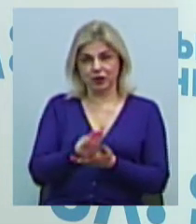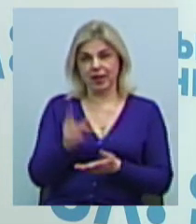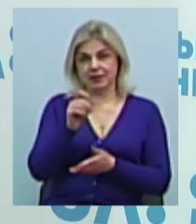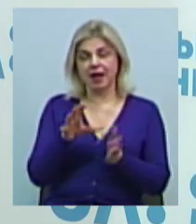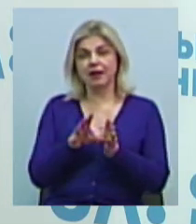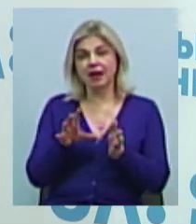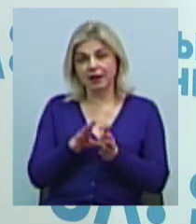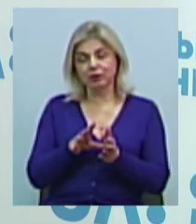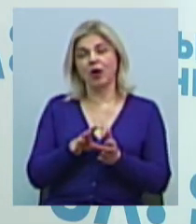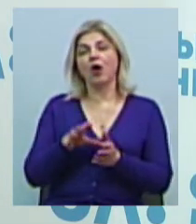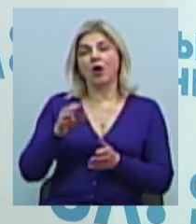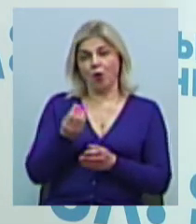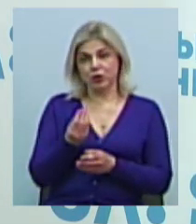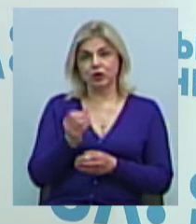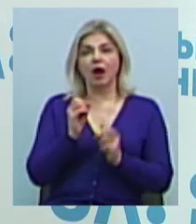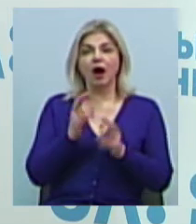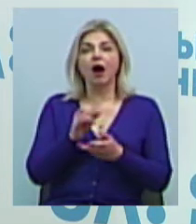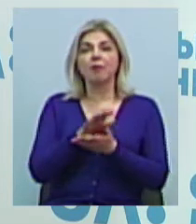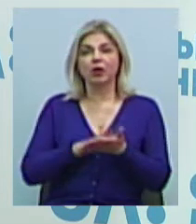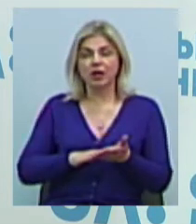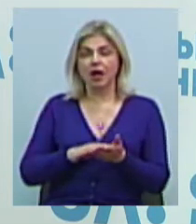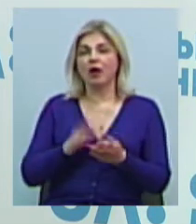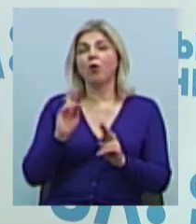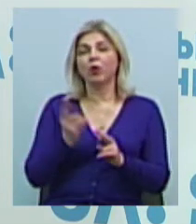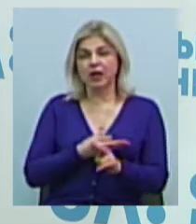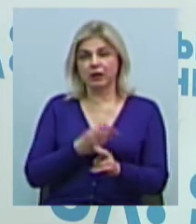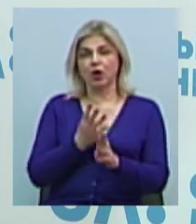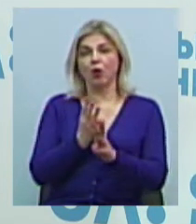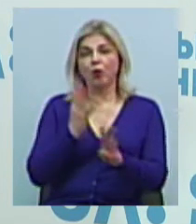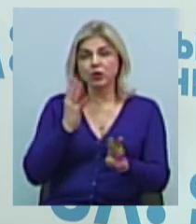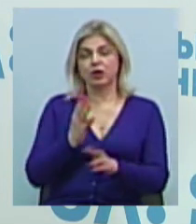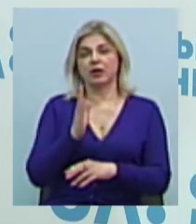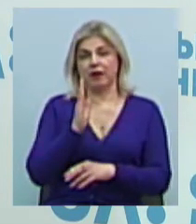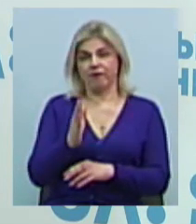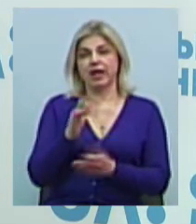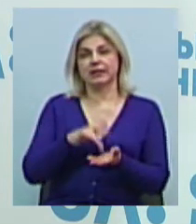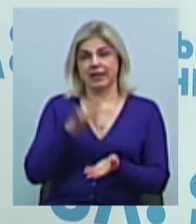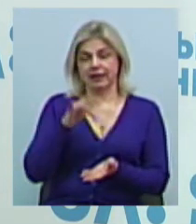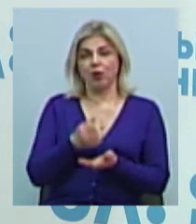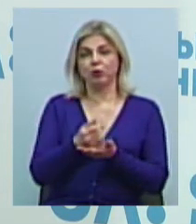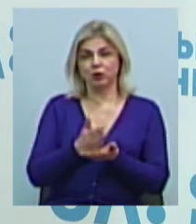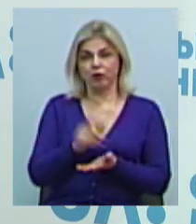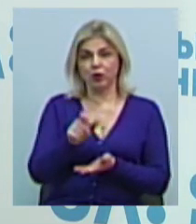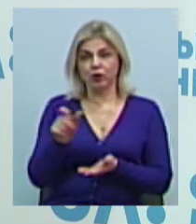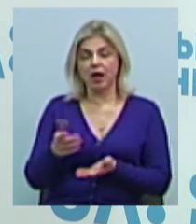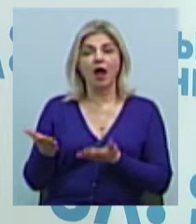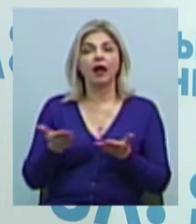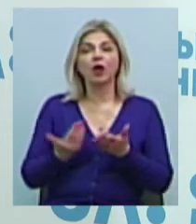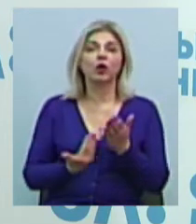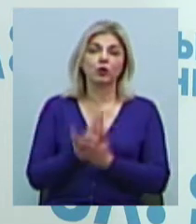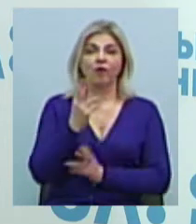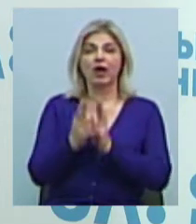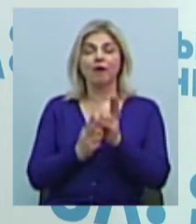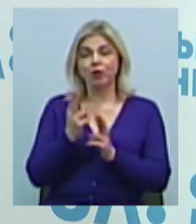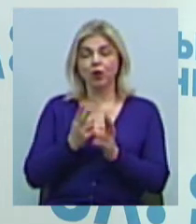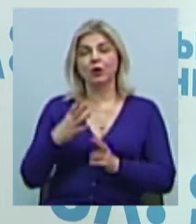Як в подальшому уникнути штовханини в центрах обслуговування клієнтів? Які ще нововведення чекають на миколаївців в процесі